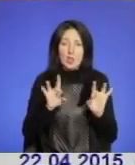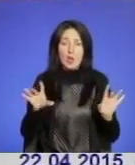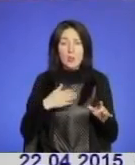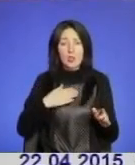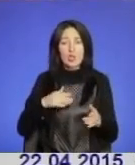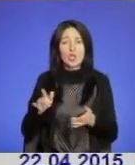Департаменту розвитку інфраструктури, транспорту і туризму за сприяння в організації маршруту по Тернопільській області. Натомість для нас стаття